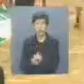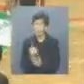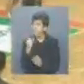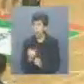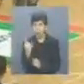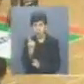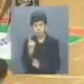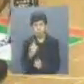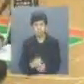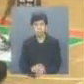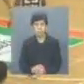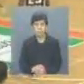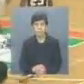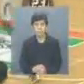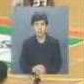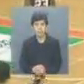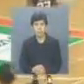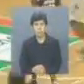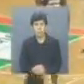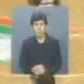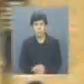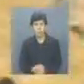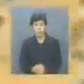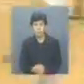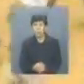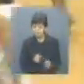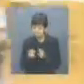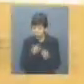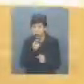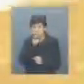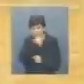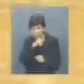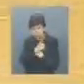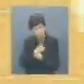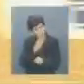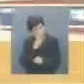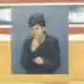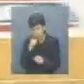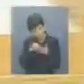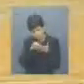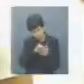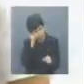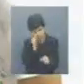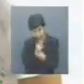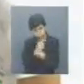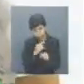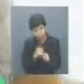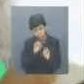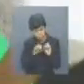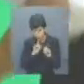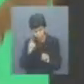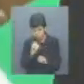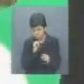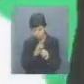นซึ่งหลังเกมนะครับผู้จัดการทีมช้างไทยแลนด์สแลมเมอร์ยืนยันว่าจะปรับทีมครั้งใหญ่ด้วยการเปลี่ยนโค้ชเป็นชาวต่างช